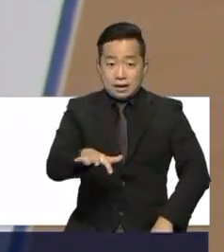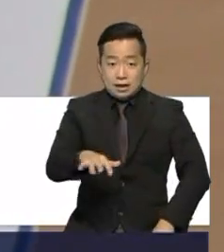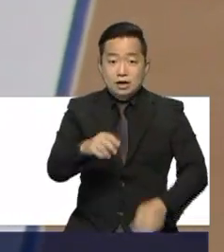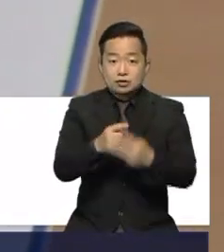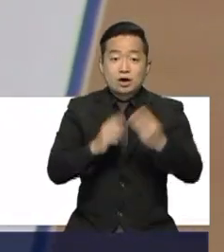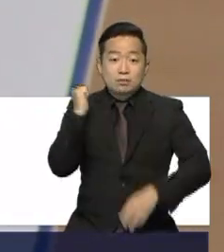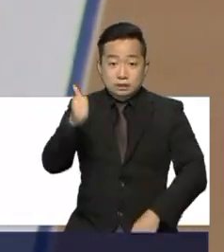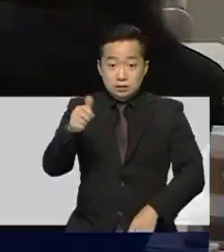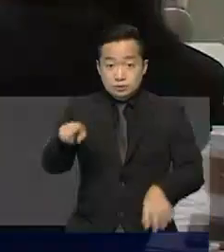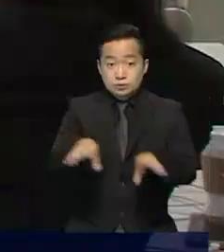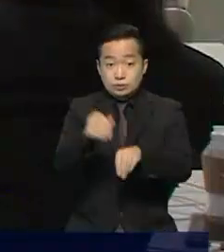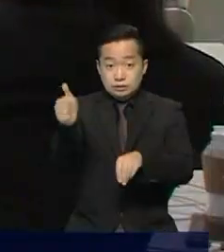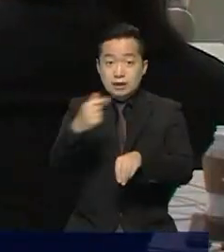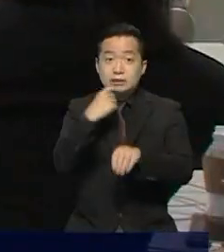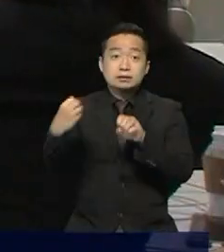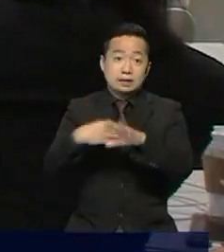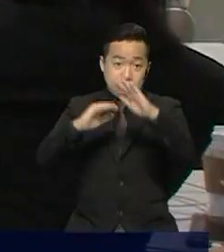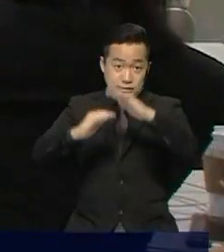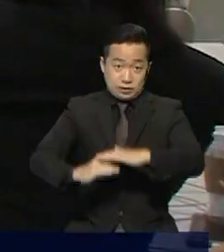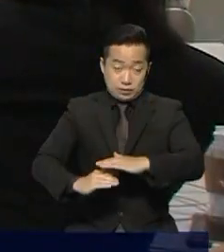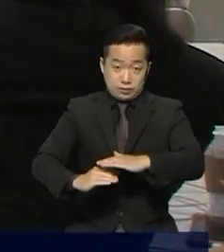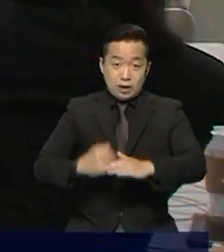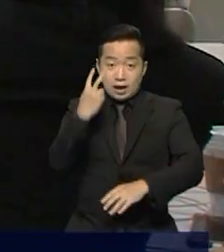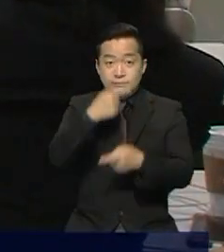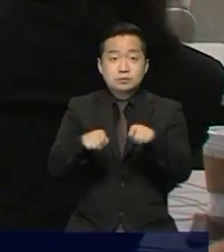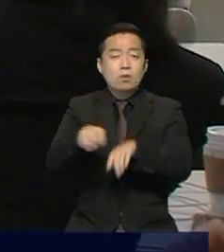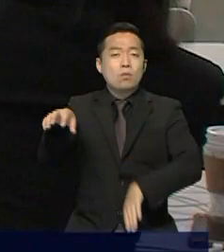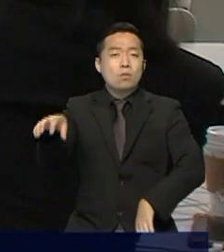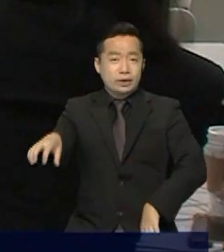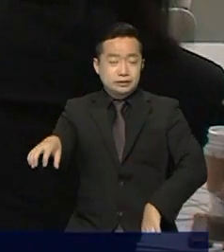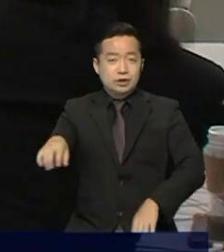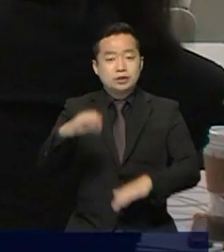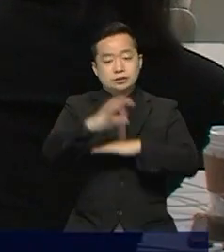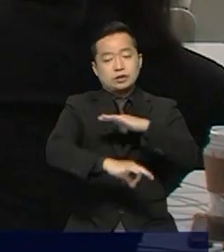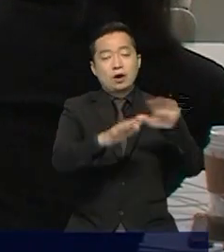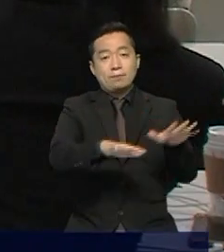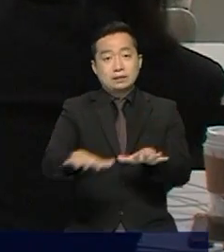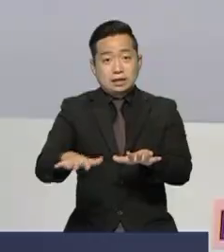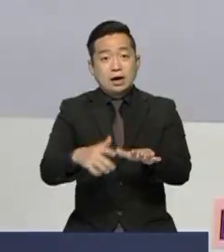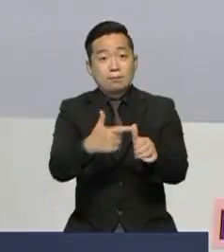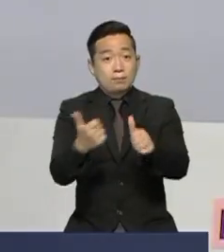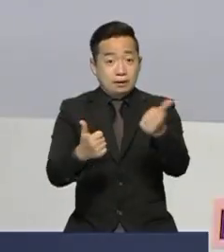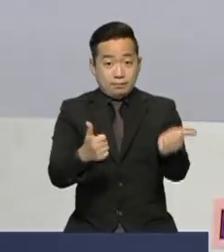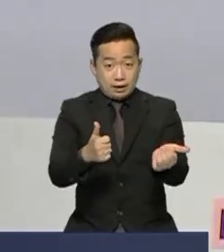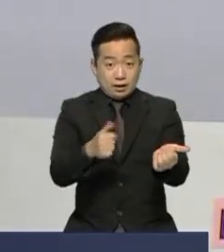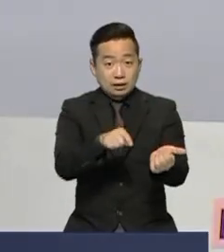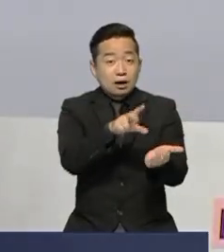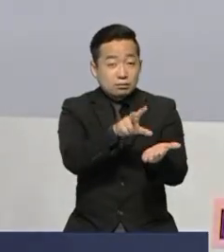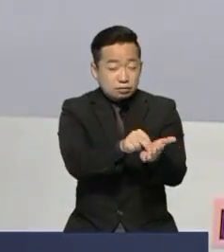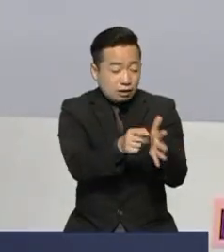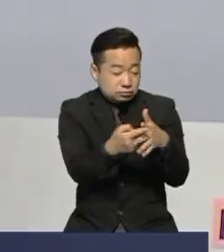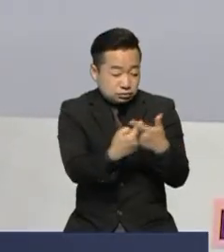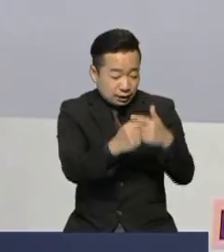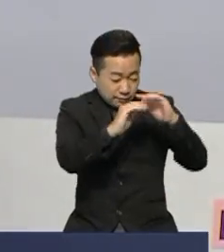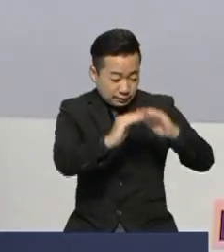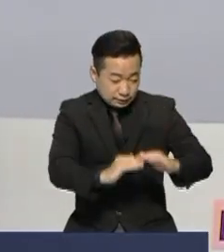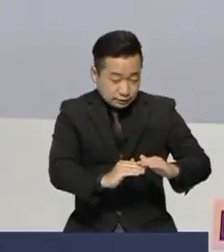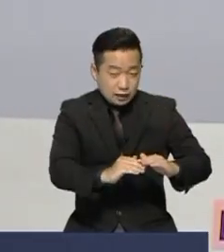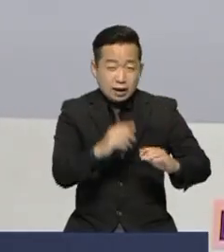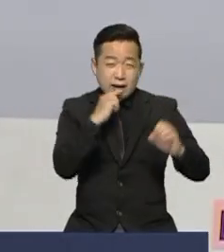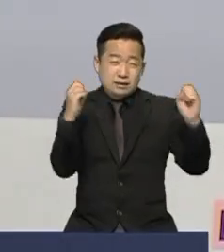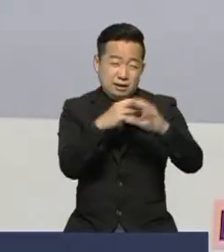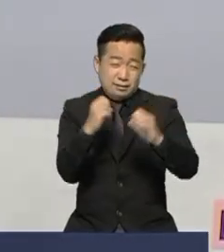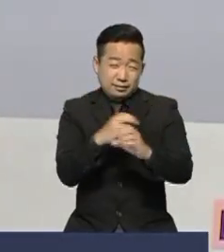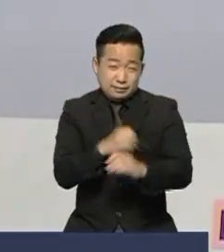검찰총장의 답변입니다. 감사원이 수사 의뢰한 서해 피격 사건 관련 유권 해석 문제에 대해서도 조목조목